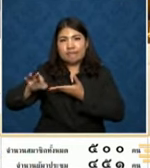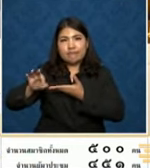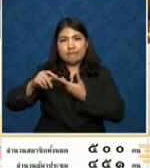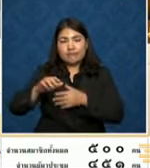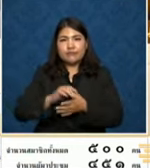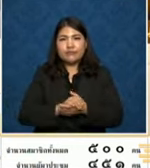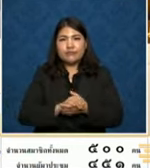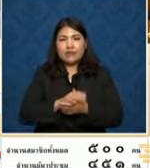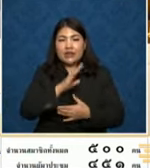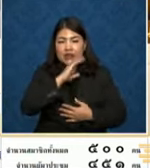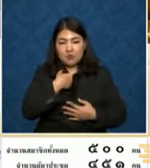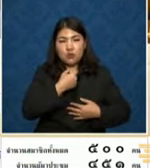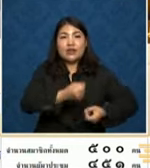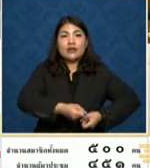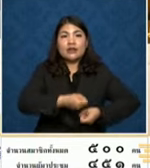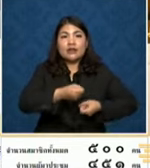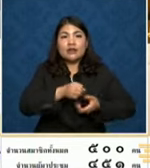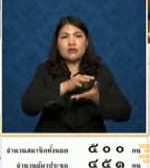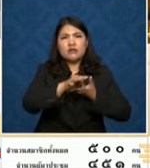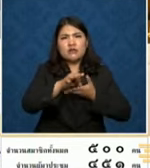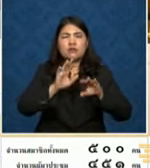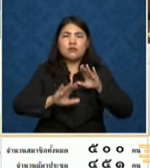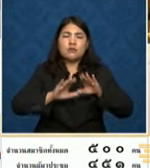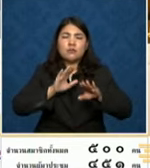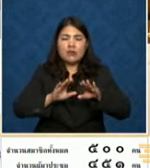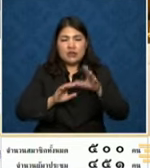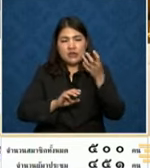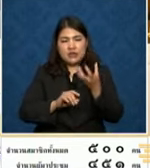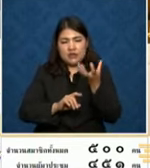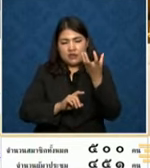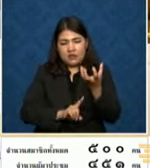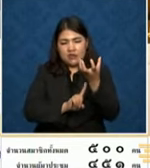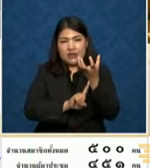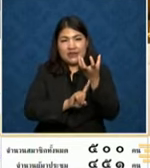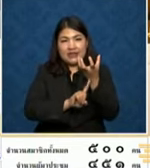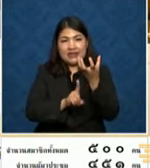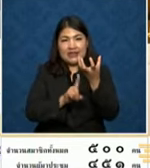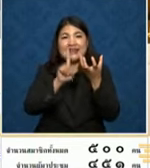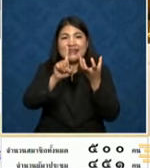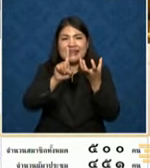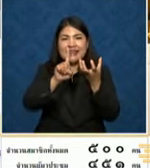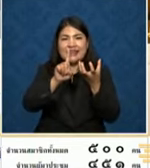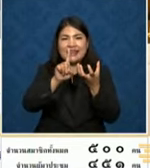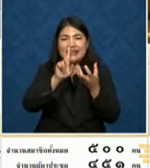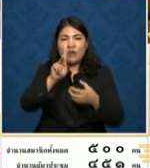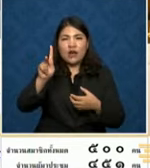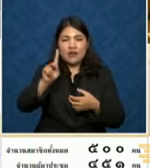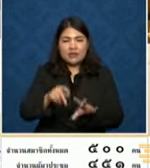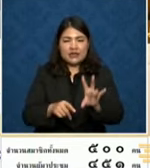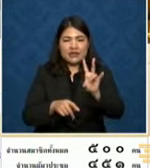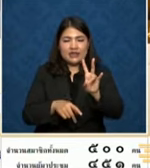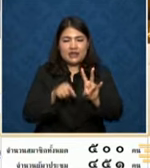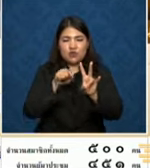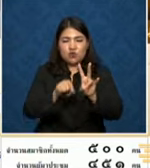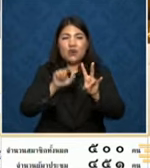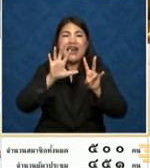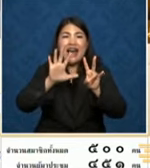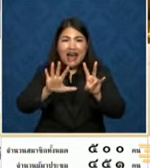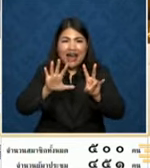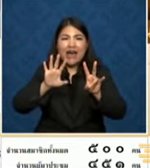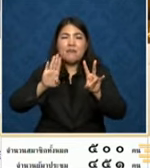ในที่แปลงเกษตรเฉลี่ยแล้วอยู่ที่กิโลกรัมละ 7.5 บาทพี่น้องเกษตรก